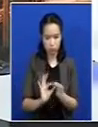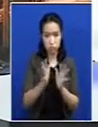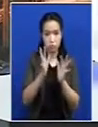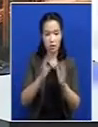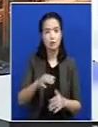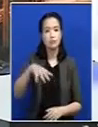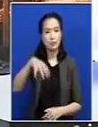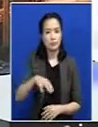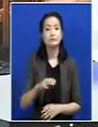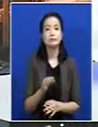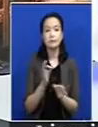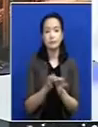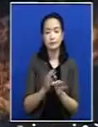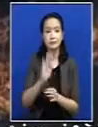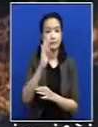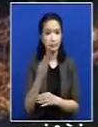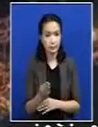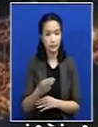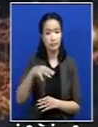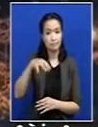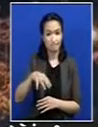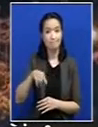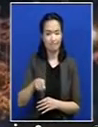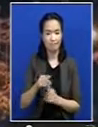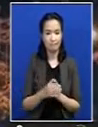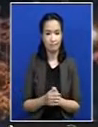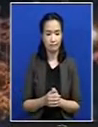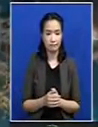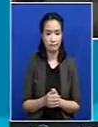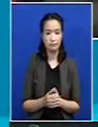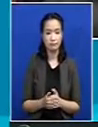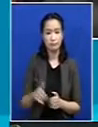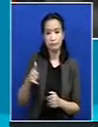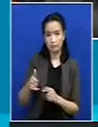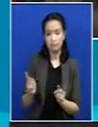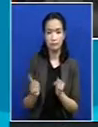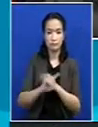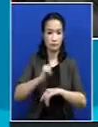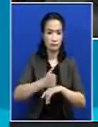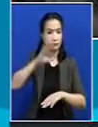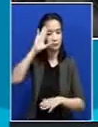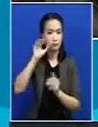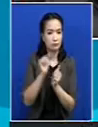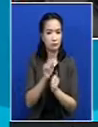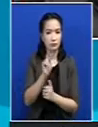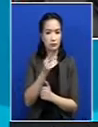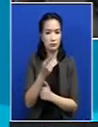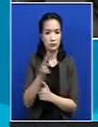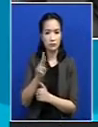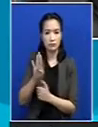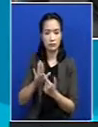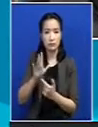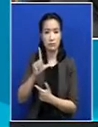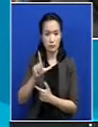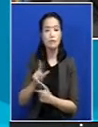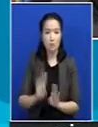งานใหญ่มีความคืบหน้าวันนี้ครับพลตำรวจโทสานิทมหาถาวรรักษาราชการแทนผู้บัญชาการตำรวจนครบาลเปิดเผย